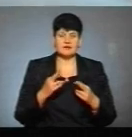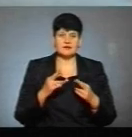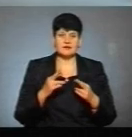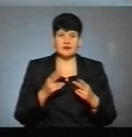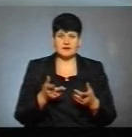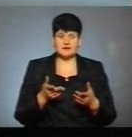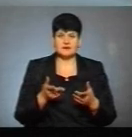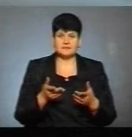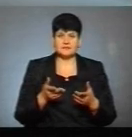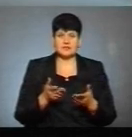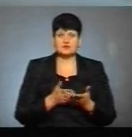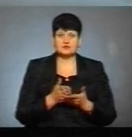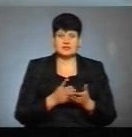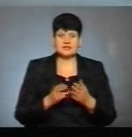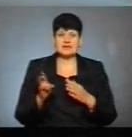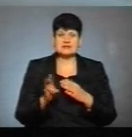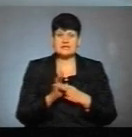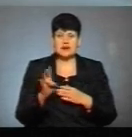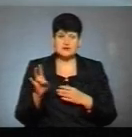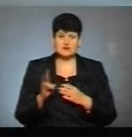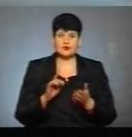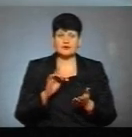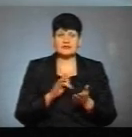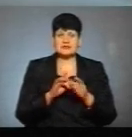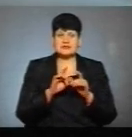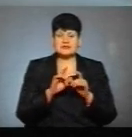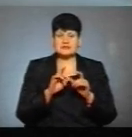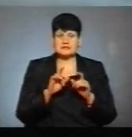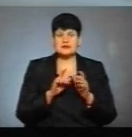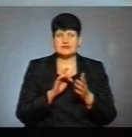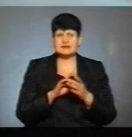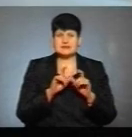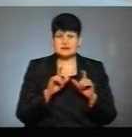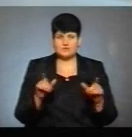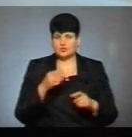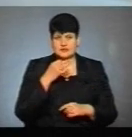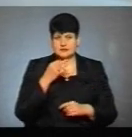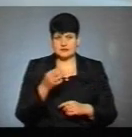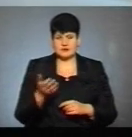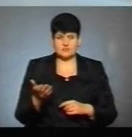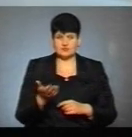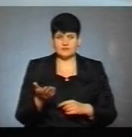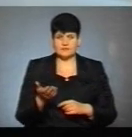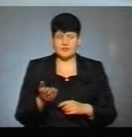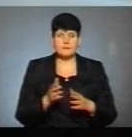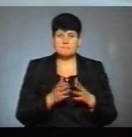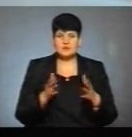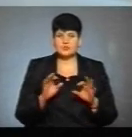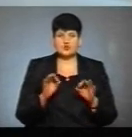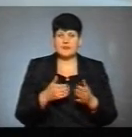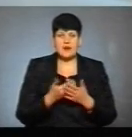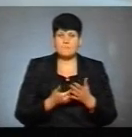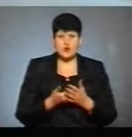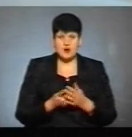як являюсь служителем християнського центру, я більше нічого не скажу, крім християнського реабілітаційного центру. Я більше нічого не пораджу. Тому